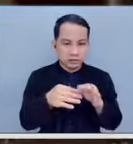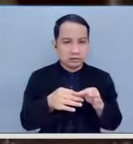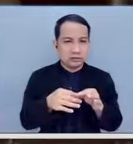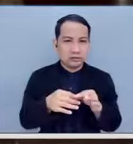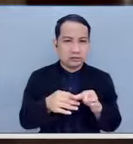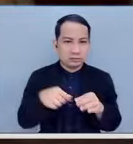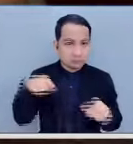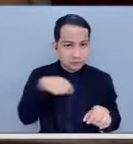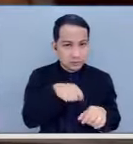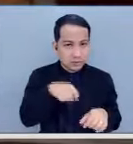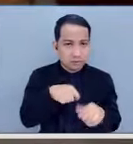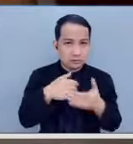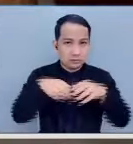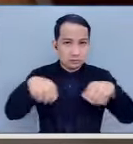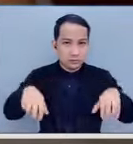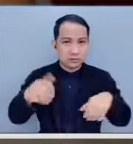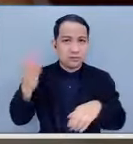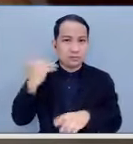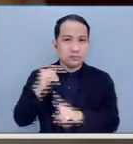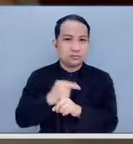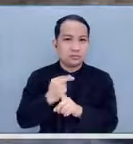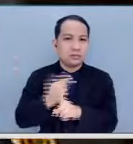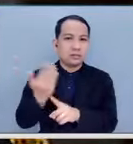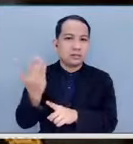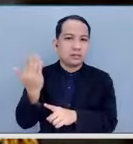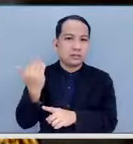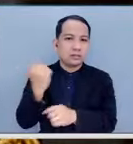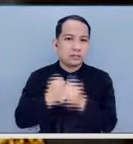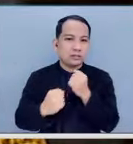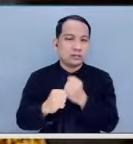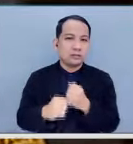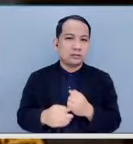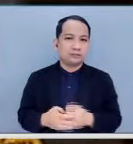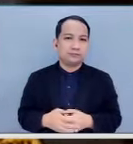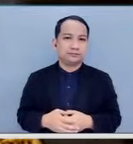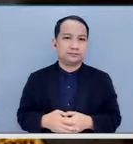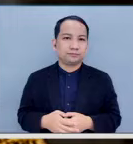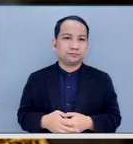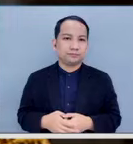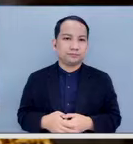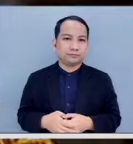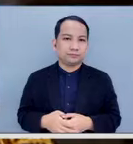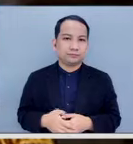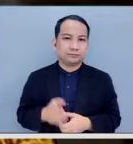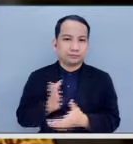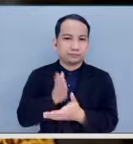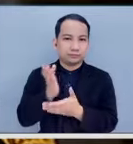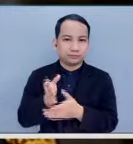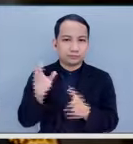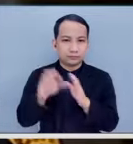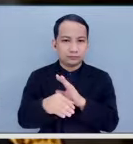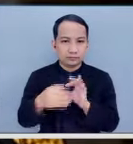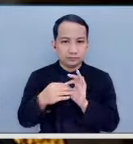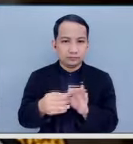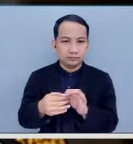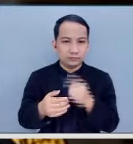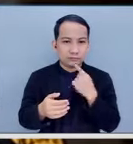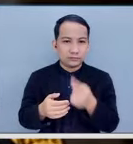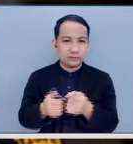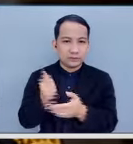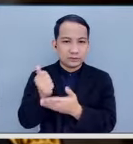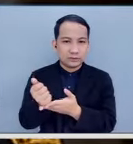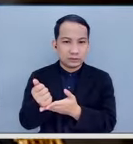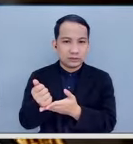ng kapitbahay Nobyembre noong nakaraang taon. Nagawa niya daw yung krimen na pananaksak dahil ninakawan siya